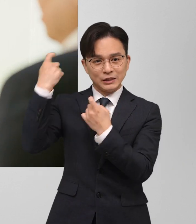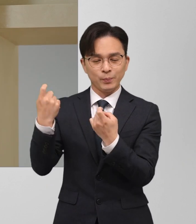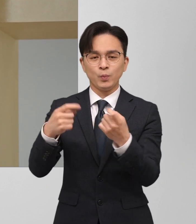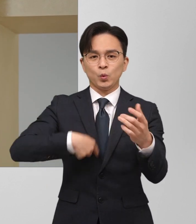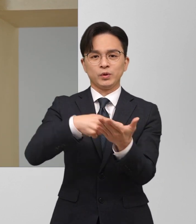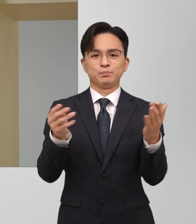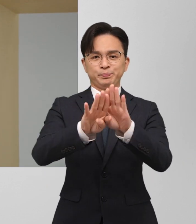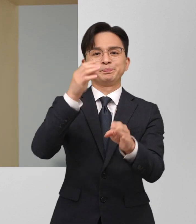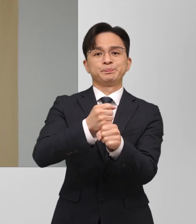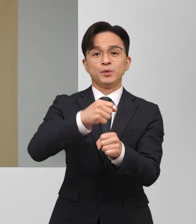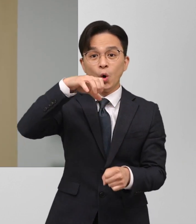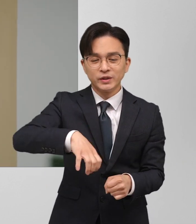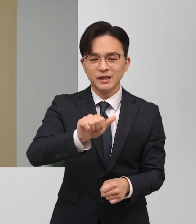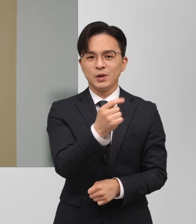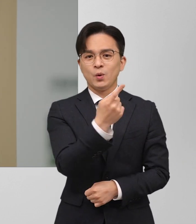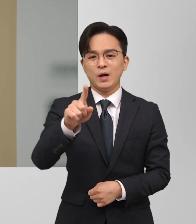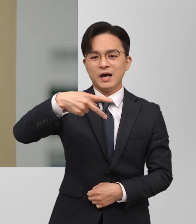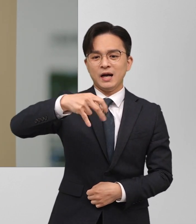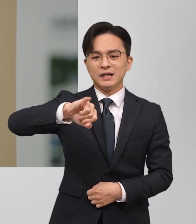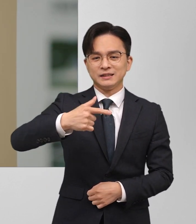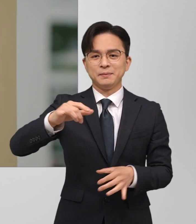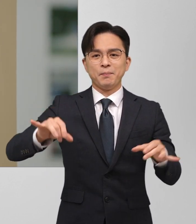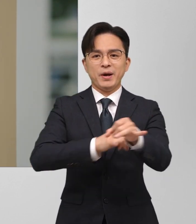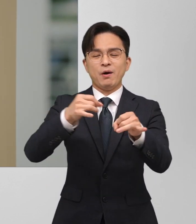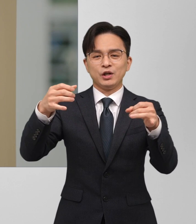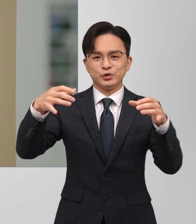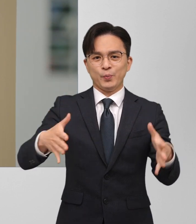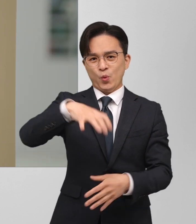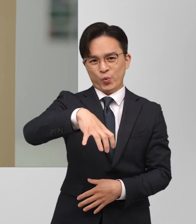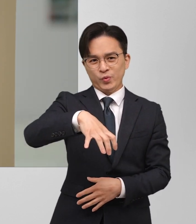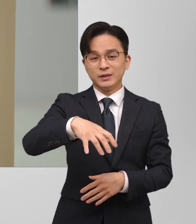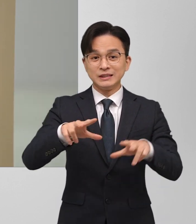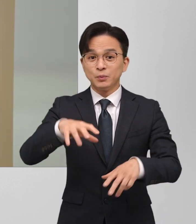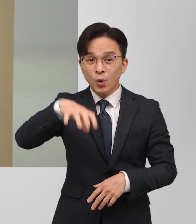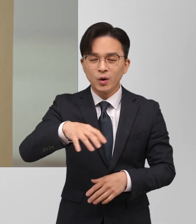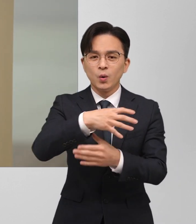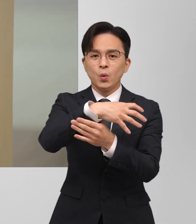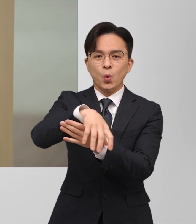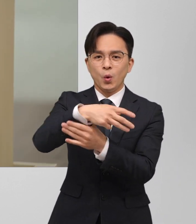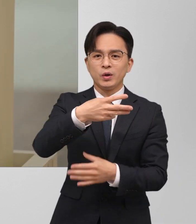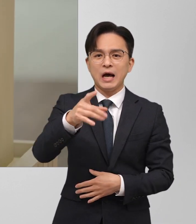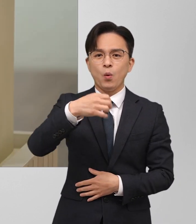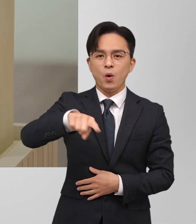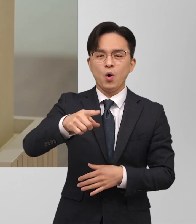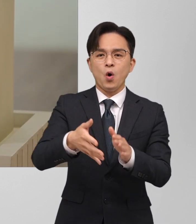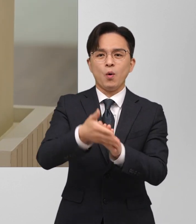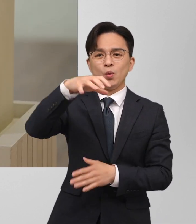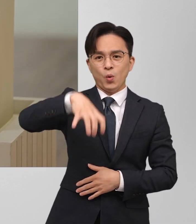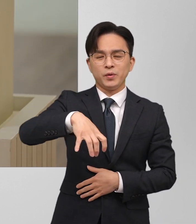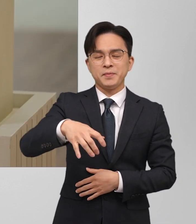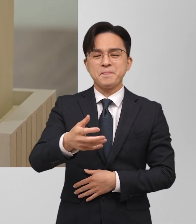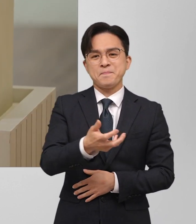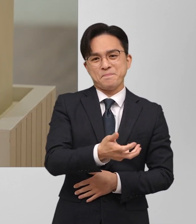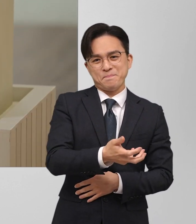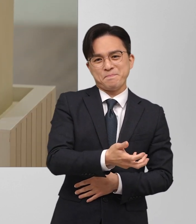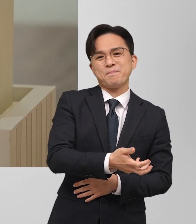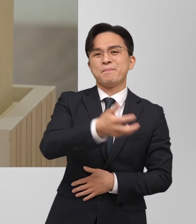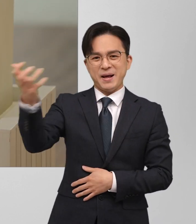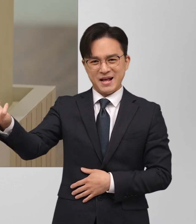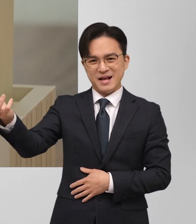당시에 화신백화점, 그러니까 지금의 종로타워 인근에 세워졌던 개선문을 재현한 것입니다.